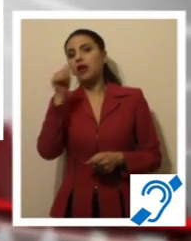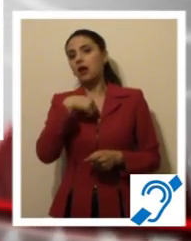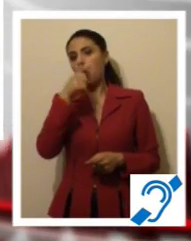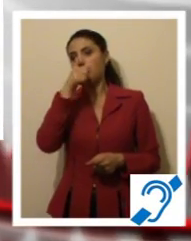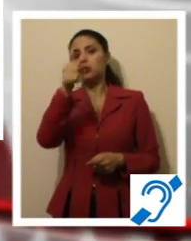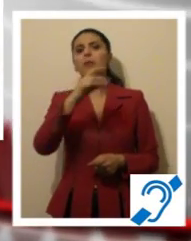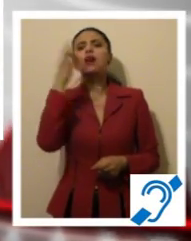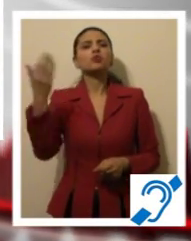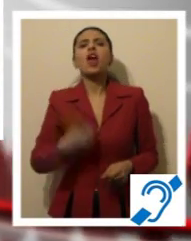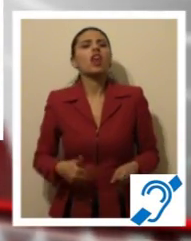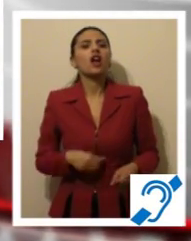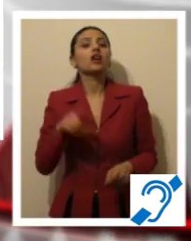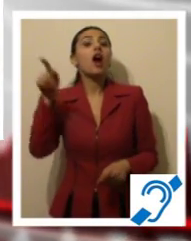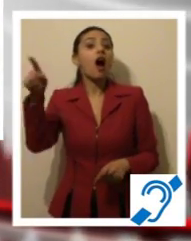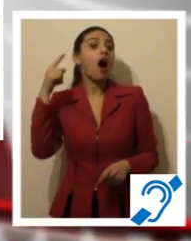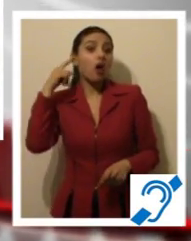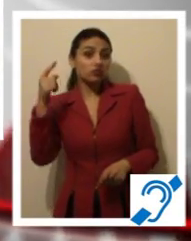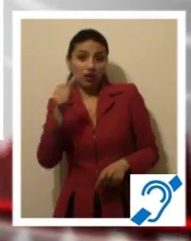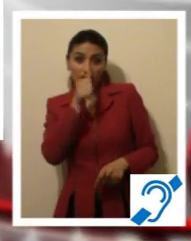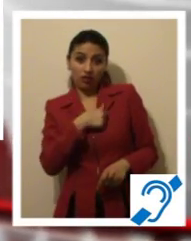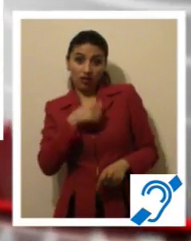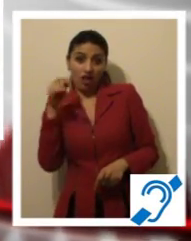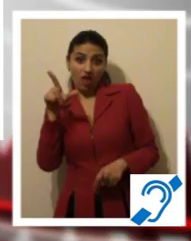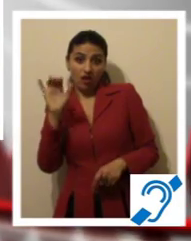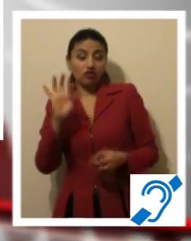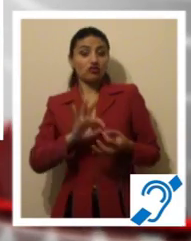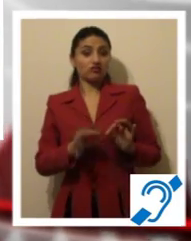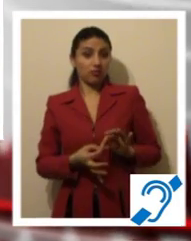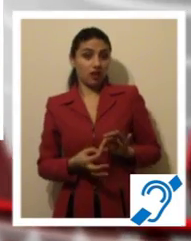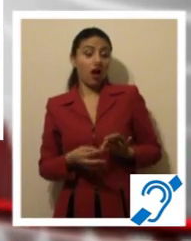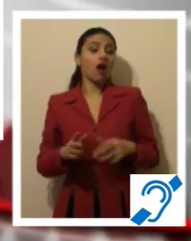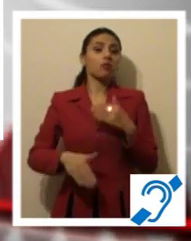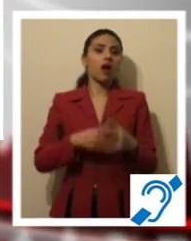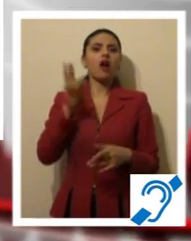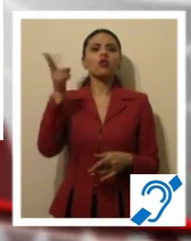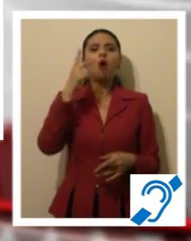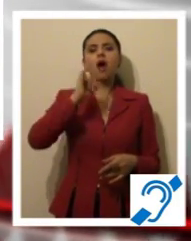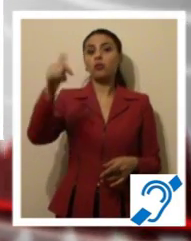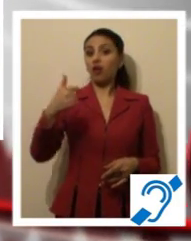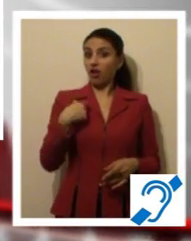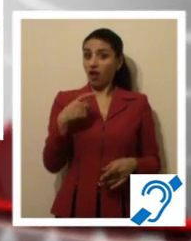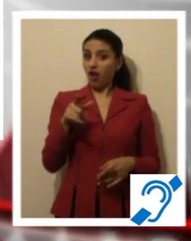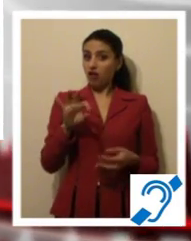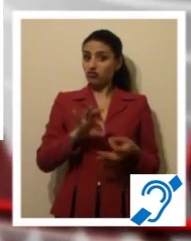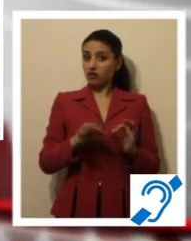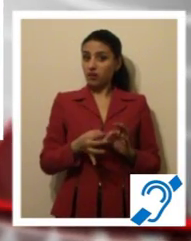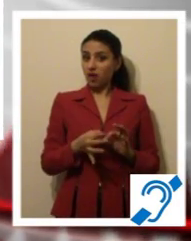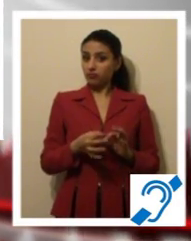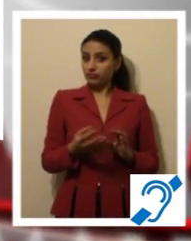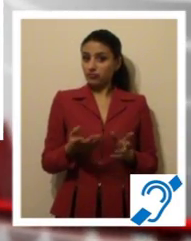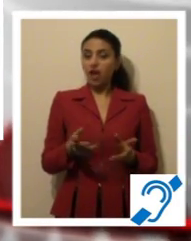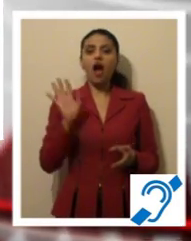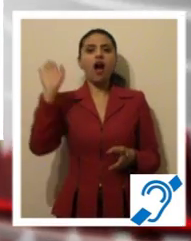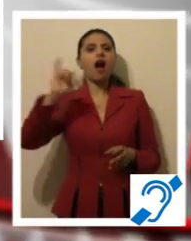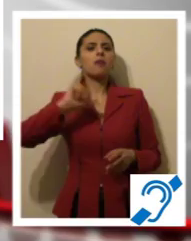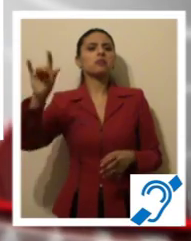dumneavoastră după două deplasări la specializare și au spus cum să fie ei leneși. Da. Dar au pus degeaba, n-au înțeles nimic.